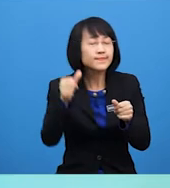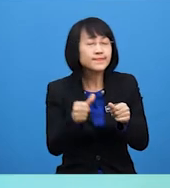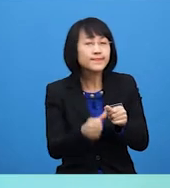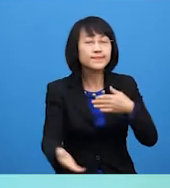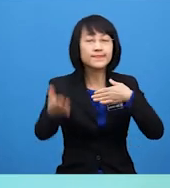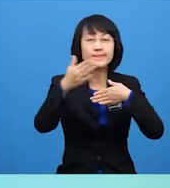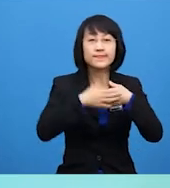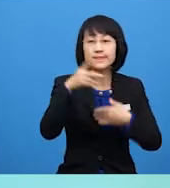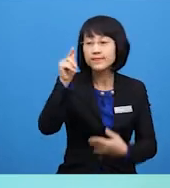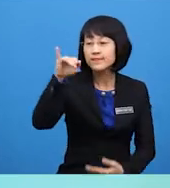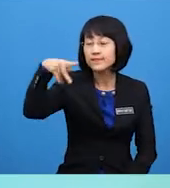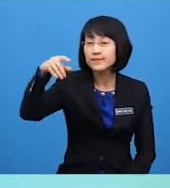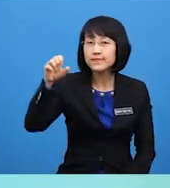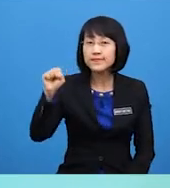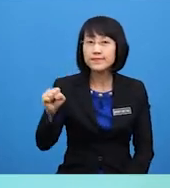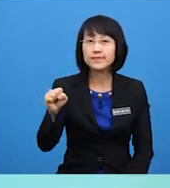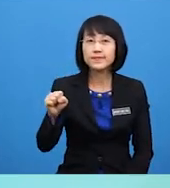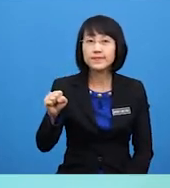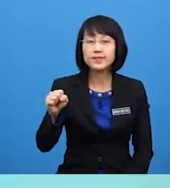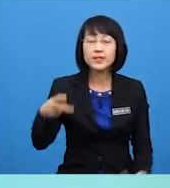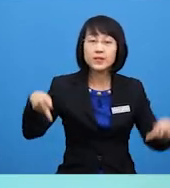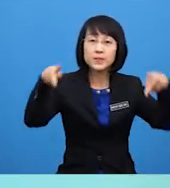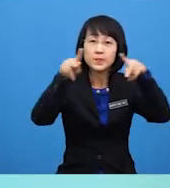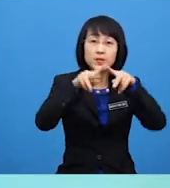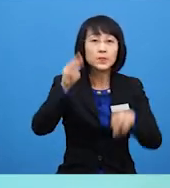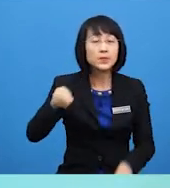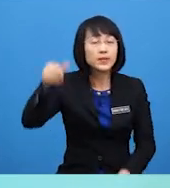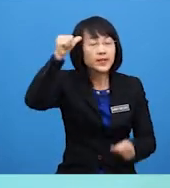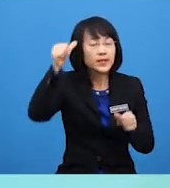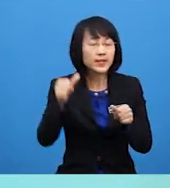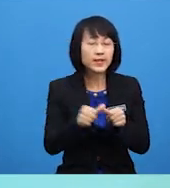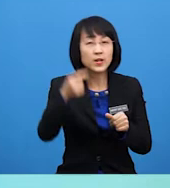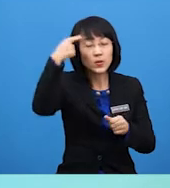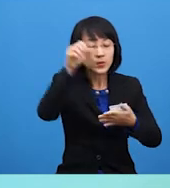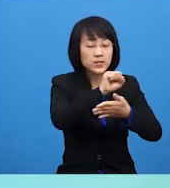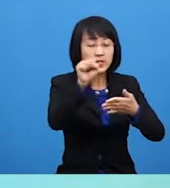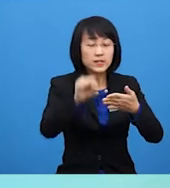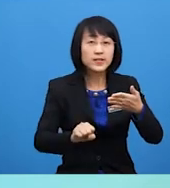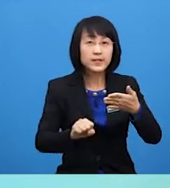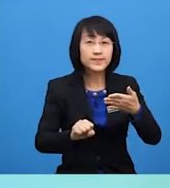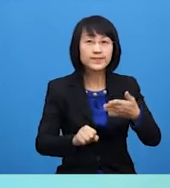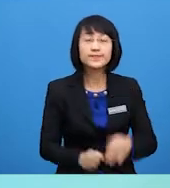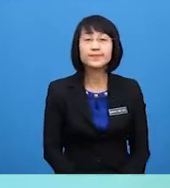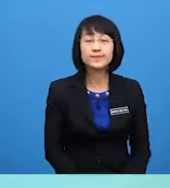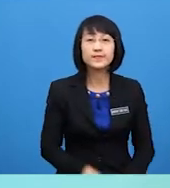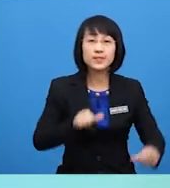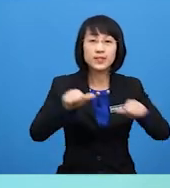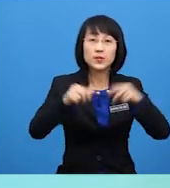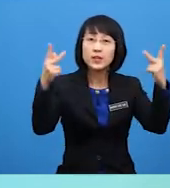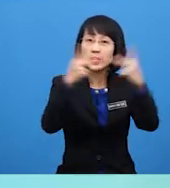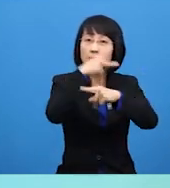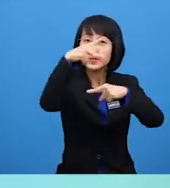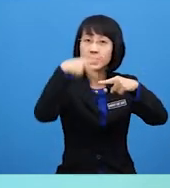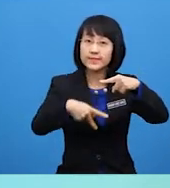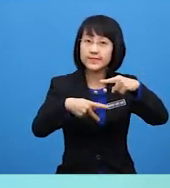kembali tips-tips yang perlu murid-murid ingat dalam menyelesaikan aktiviti darab